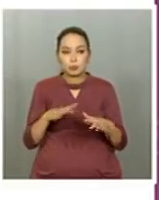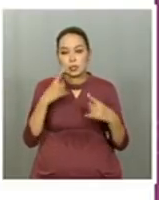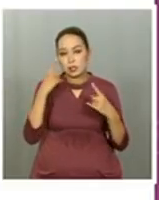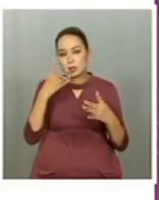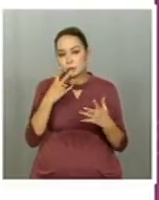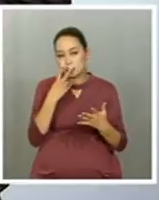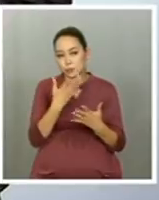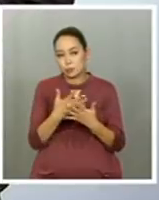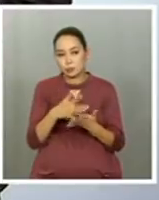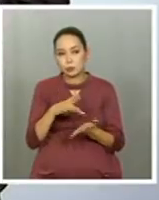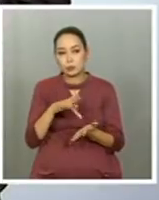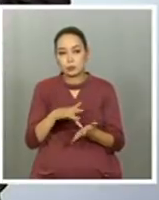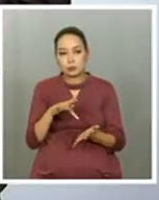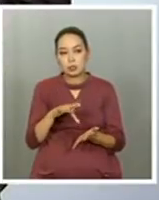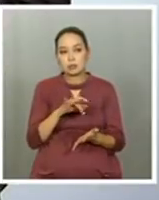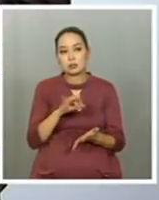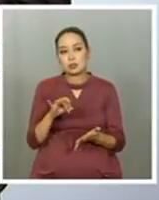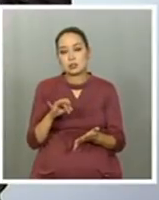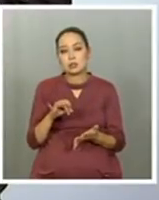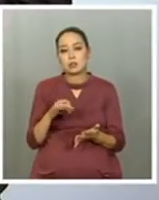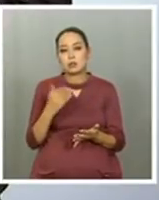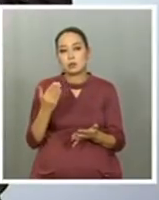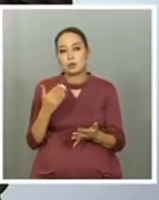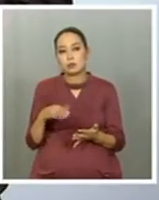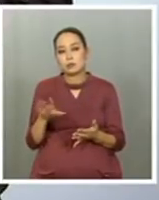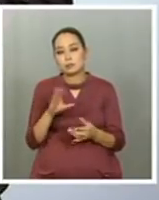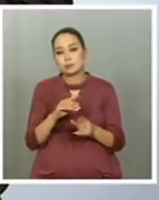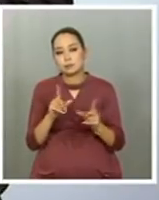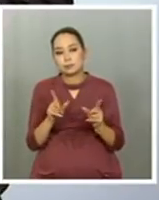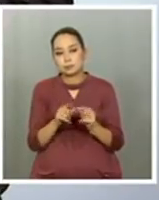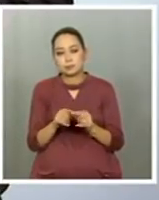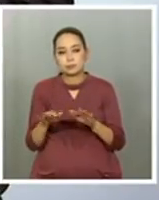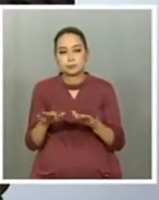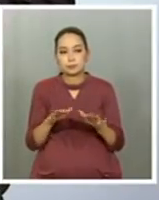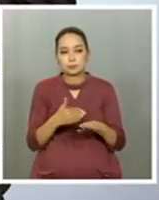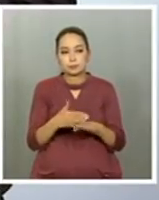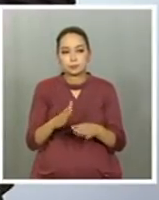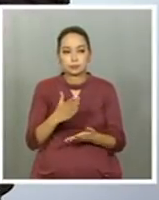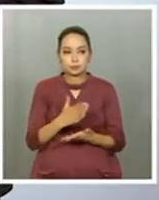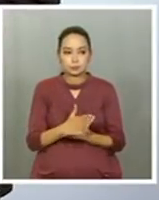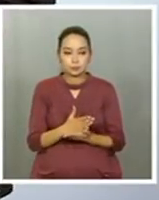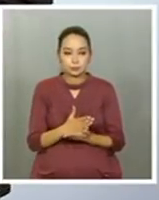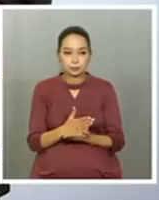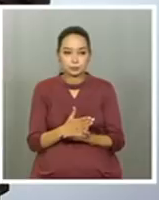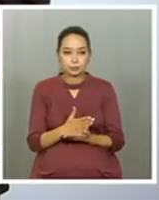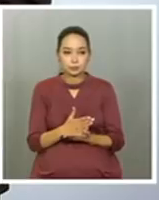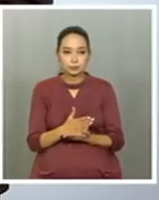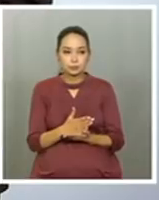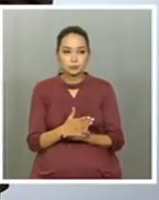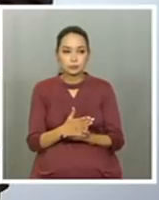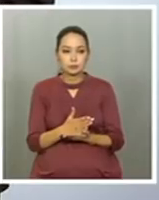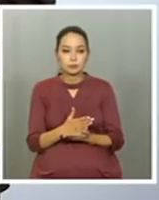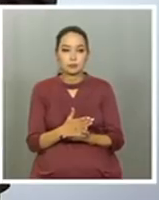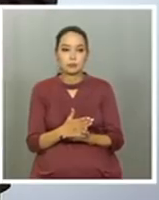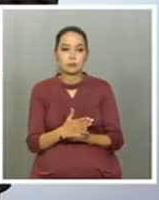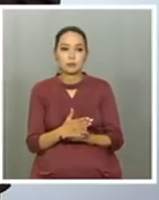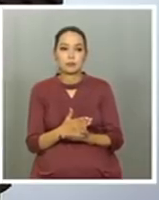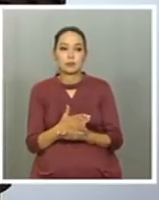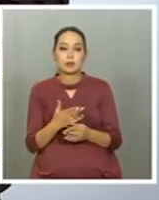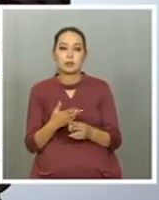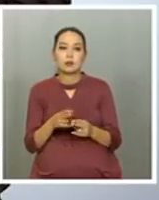айқын көрсетілген орталықтар және оларға іргелес аймақтар беріледі. Оның мысалында, яғни,